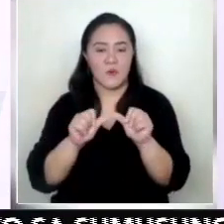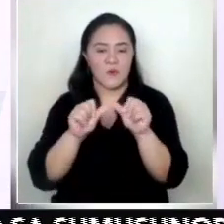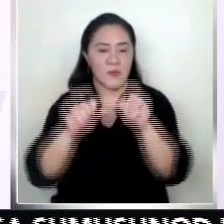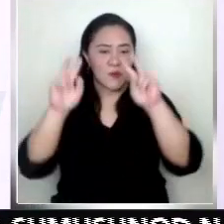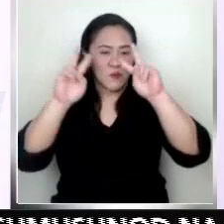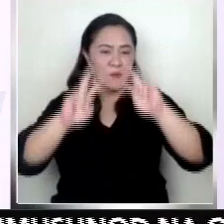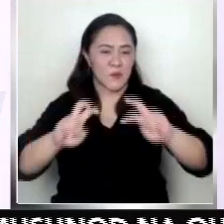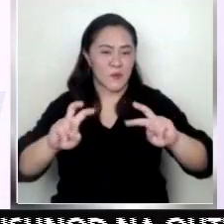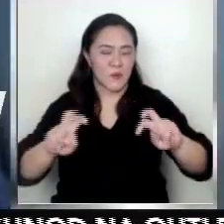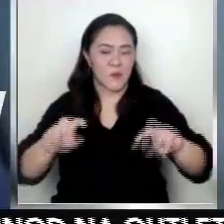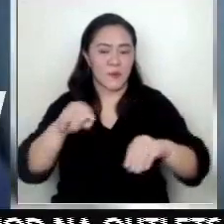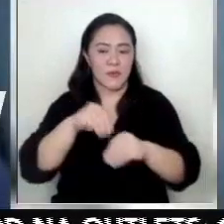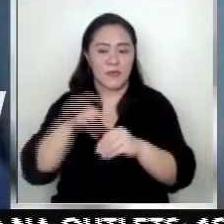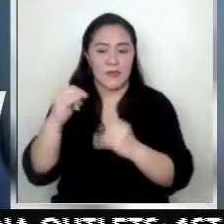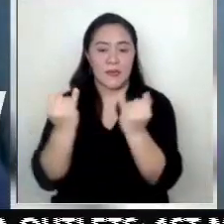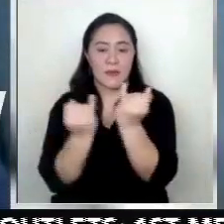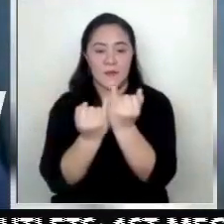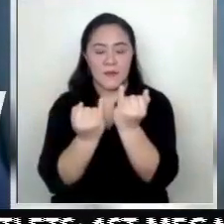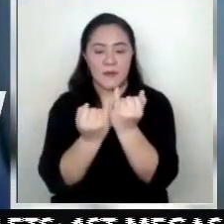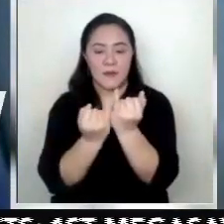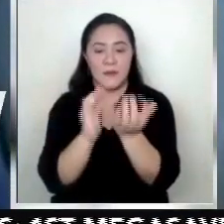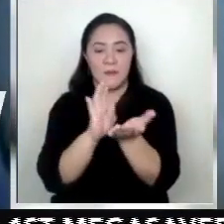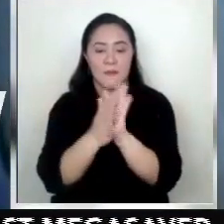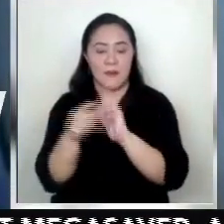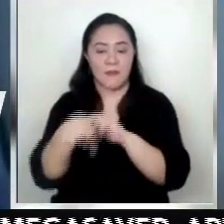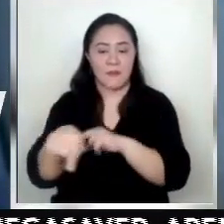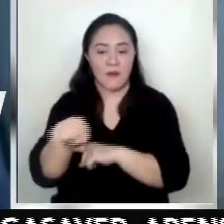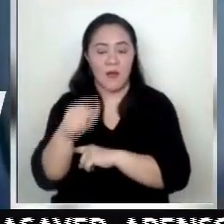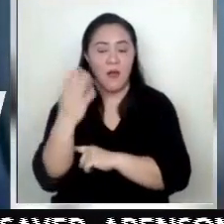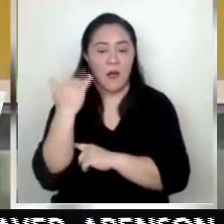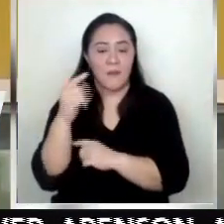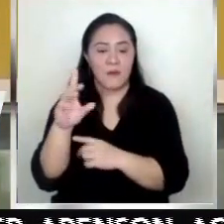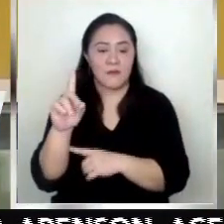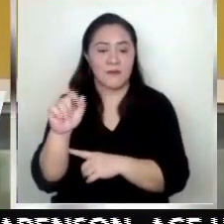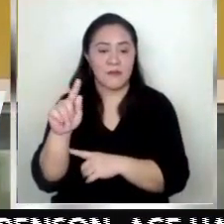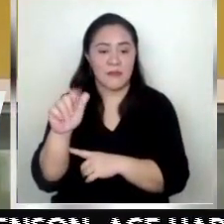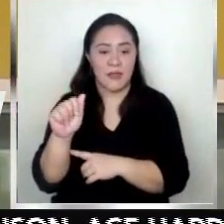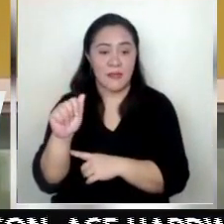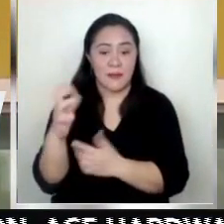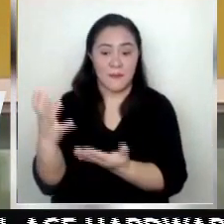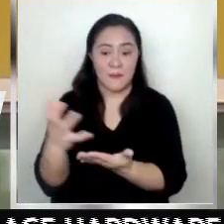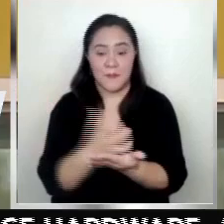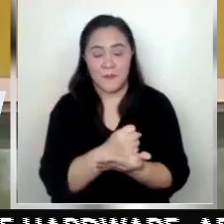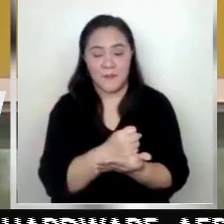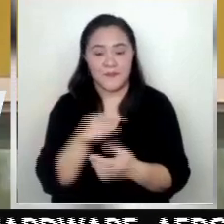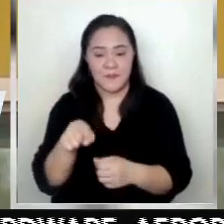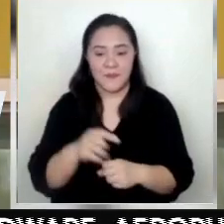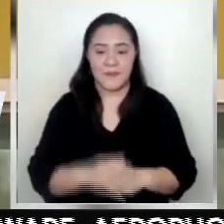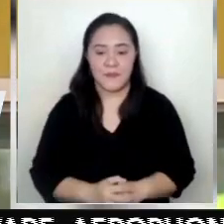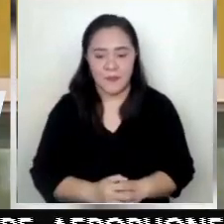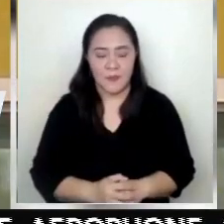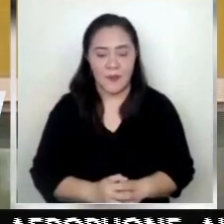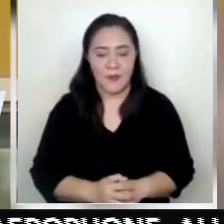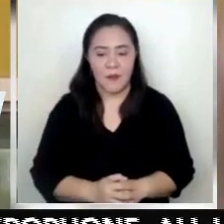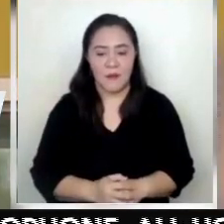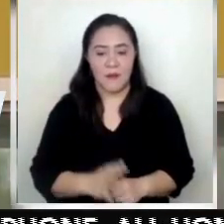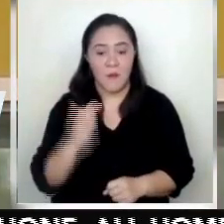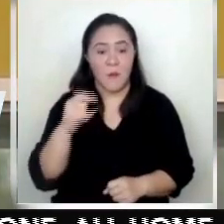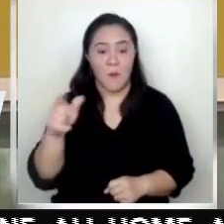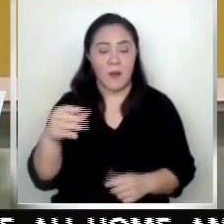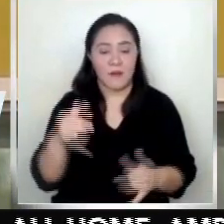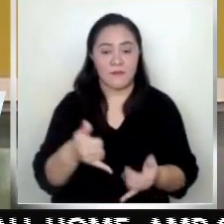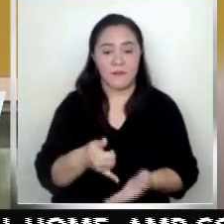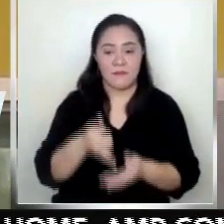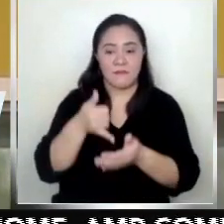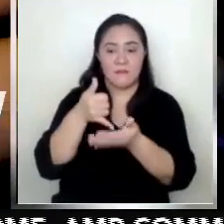malaman ang naging sakau uri at bilang ng mga data assets na nakuha Ayon naman sa PH health na award na ang kontrata para sa pagbili ng